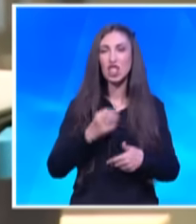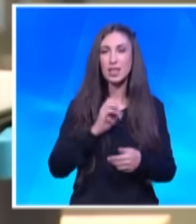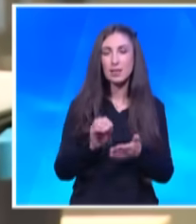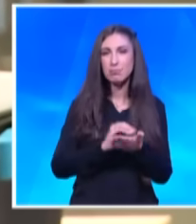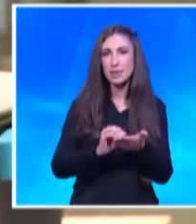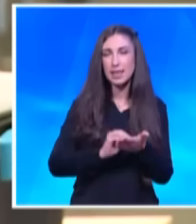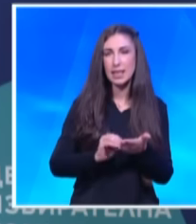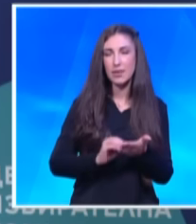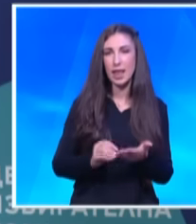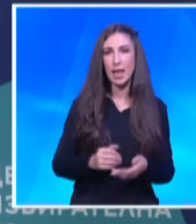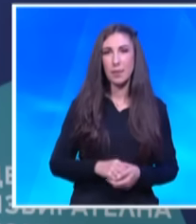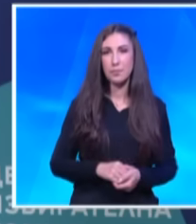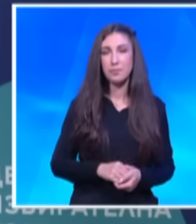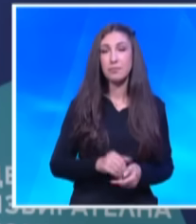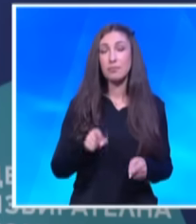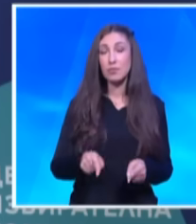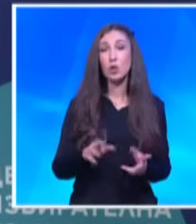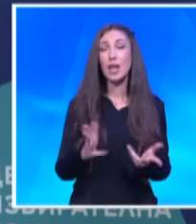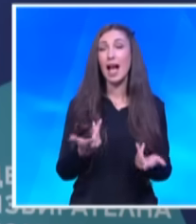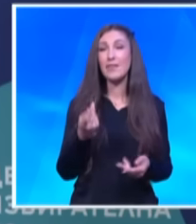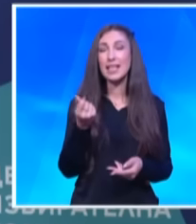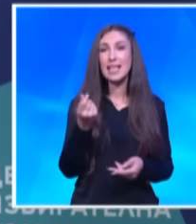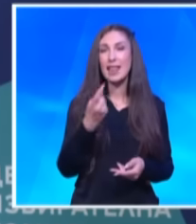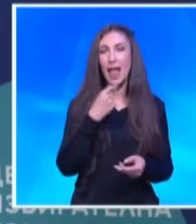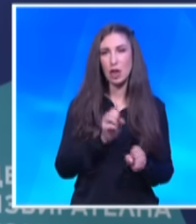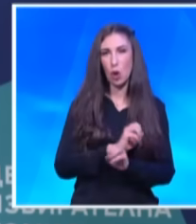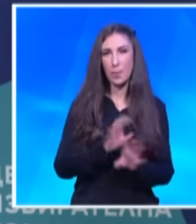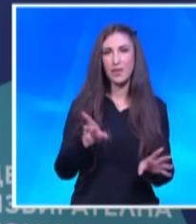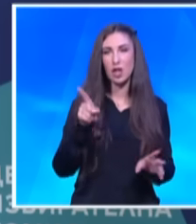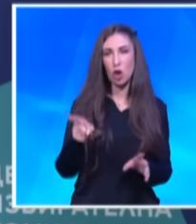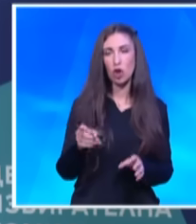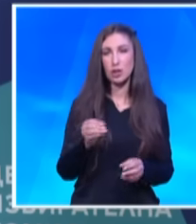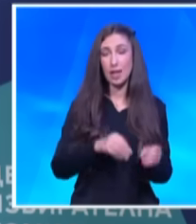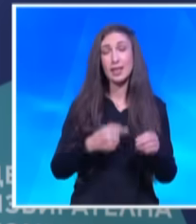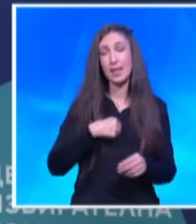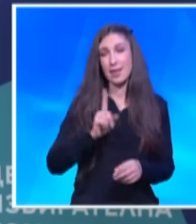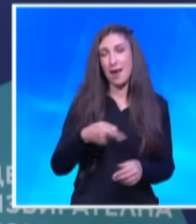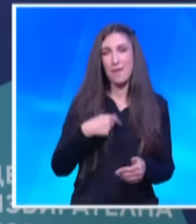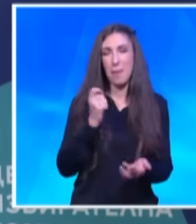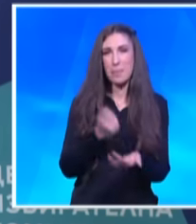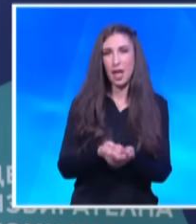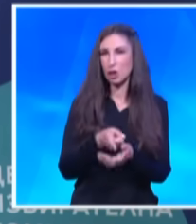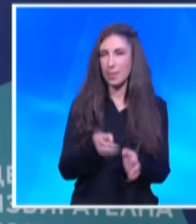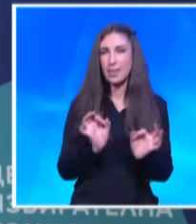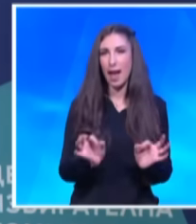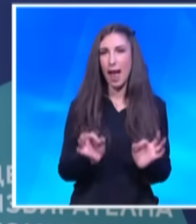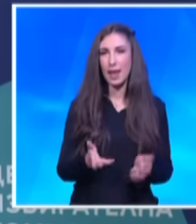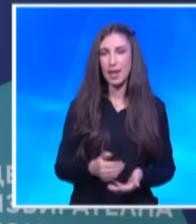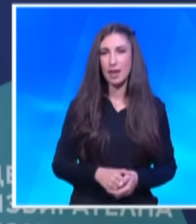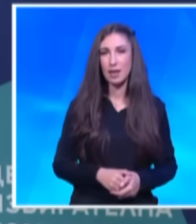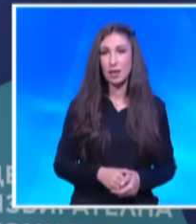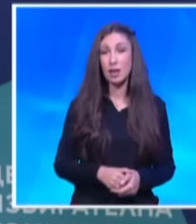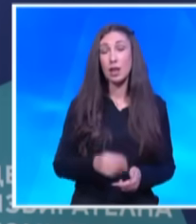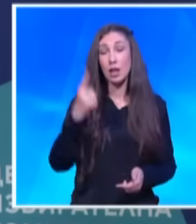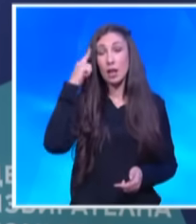изисквания. Тоест, каквато и цена да обяви този създател, ние сме принудени да я платим. Правилно ли ви разбирам? Преценка